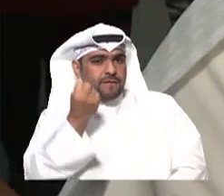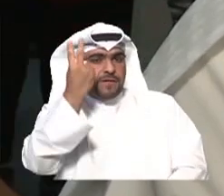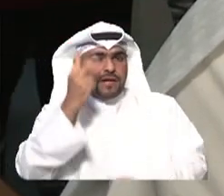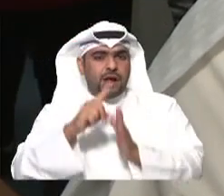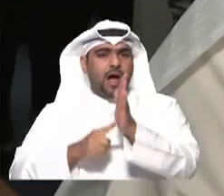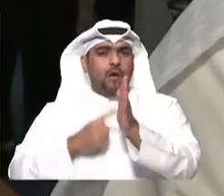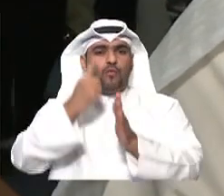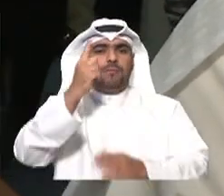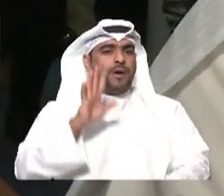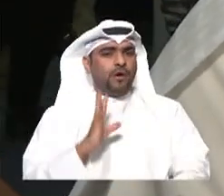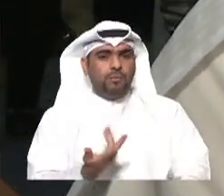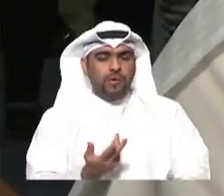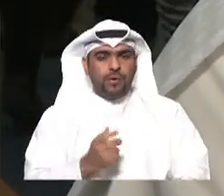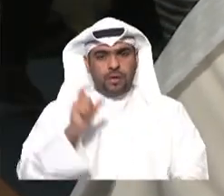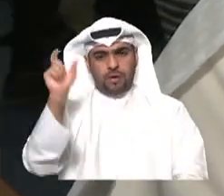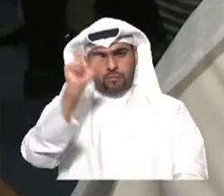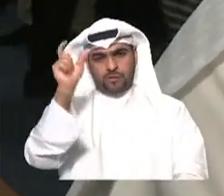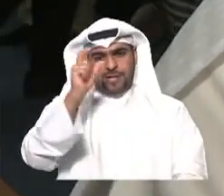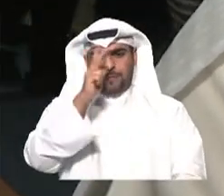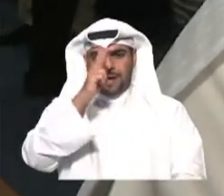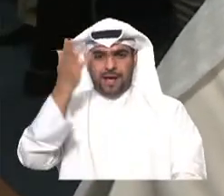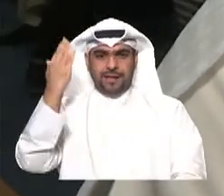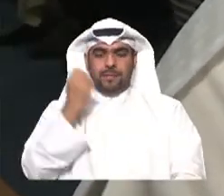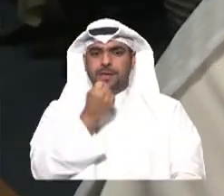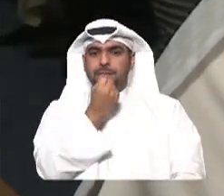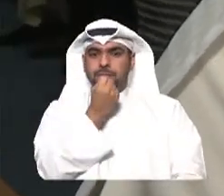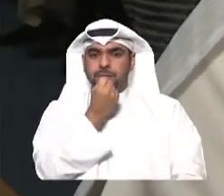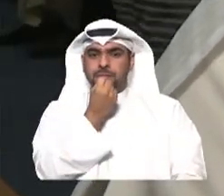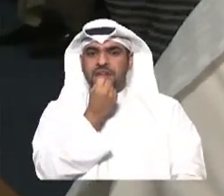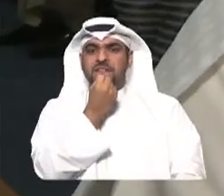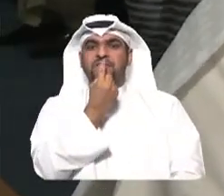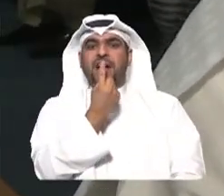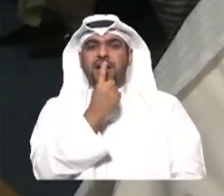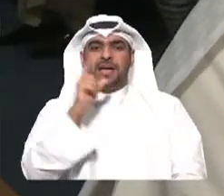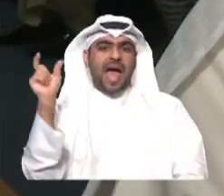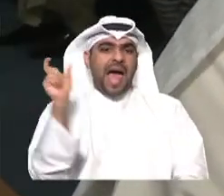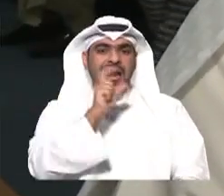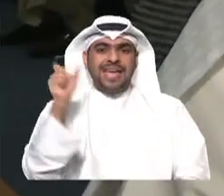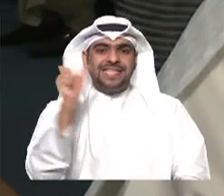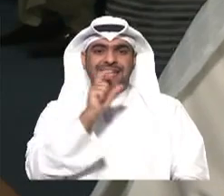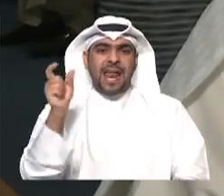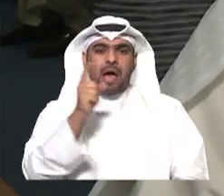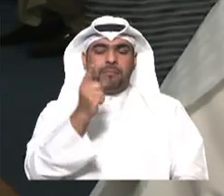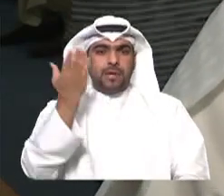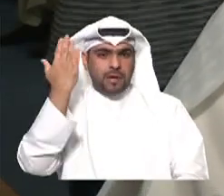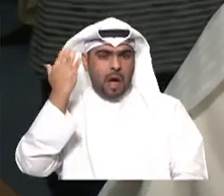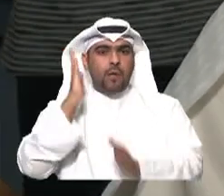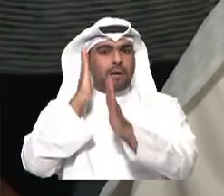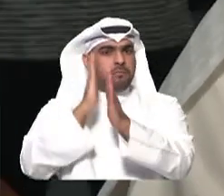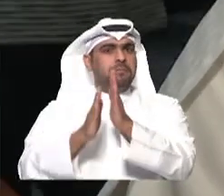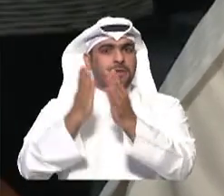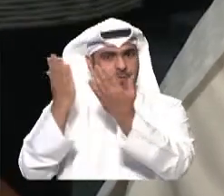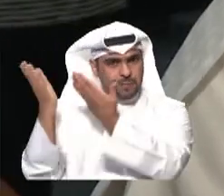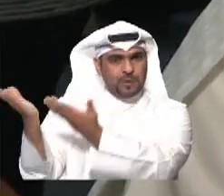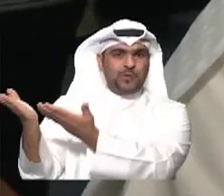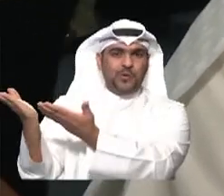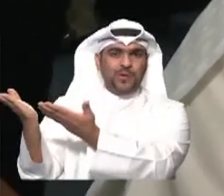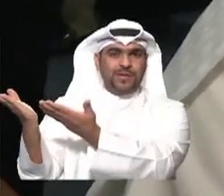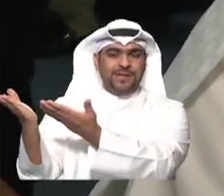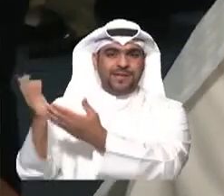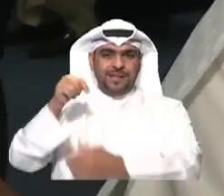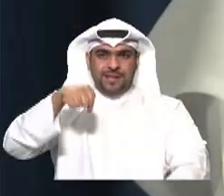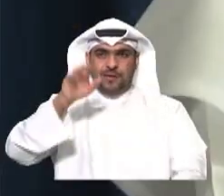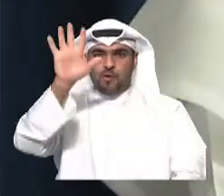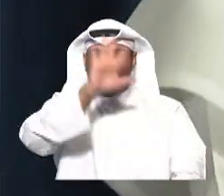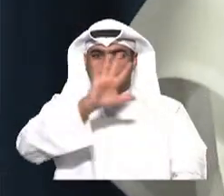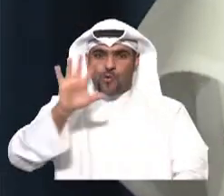وتناقش جدلية هل هذا الأمر صحيح أو لا، وهذا الأمر صحيح بالفعل وتم تأكيده من خلال الدراسات ومن خلال الأبحاث